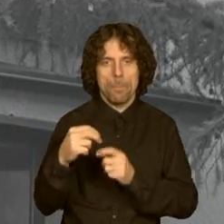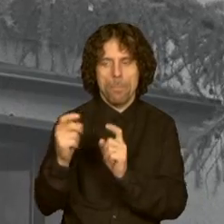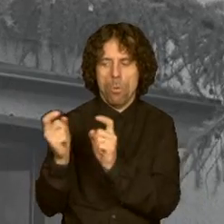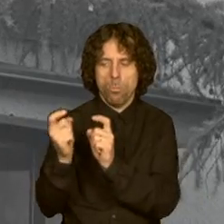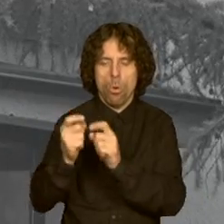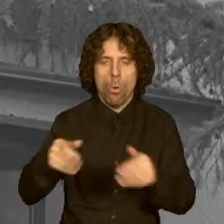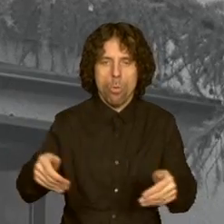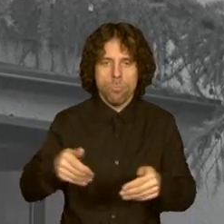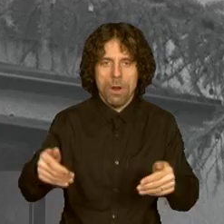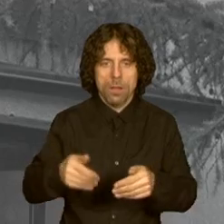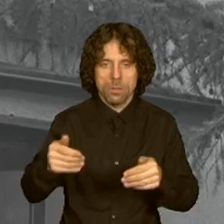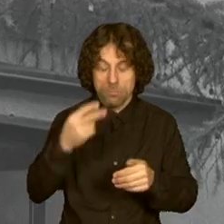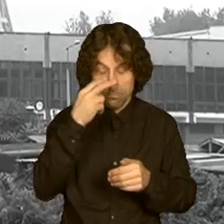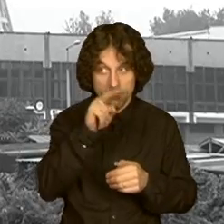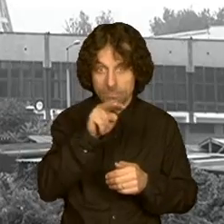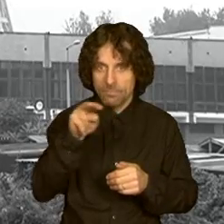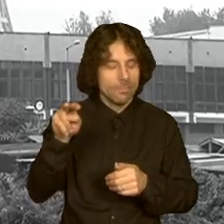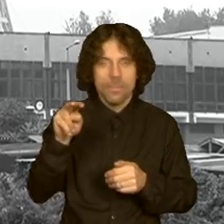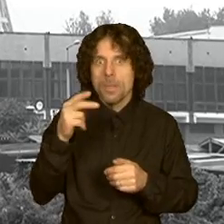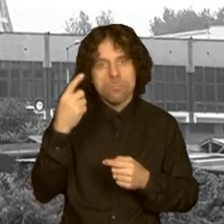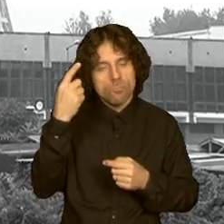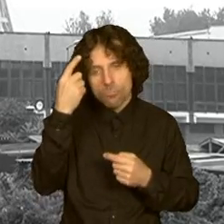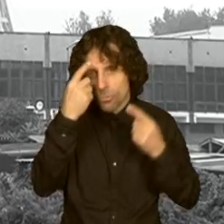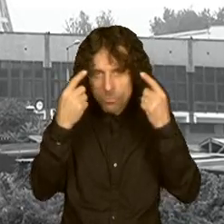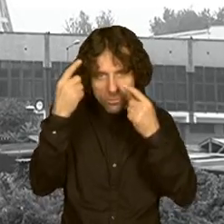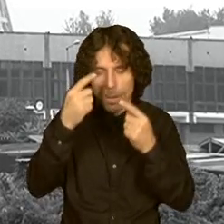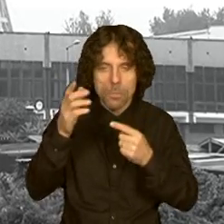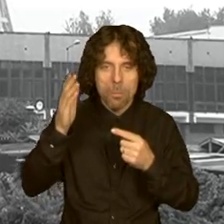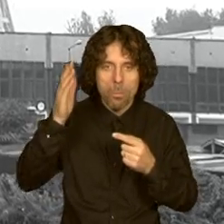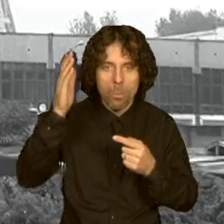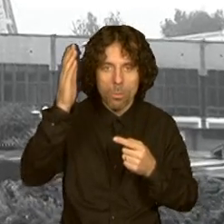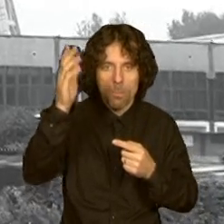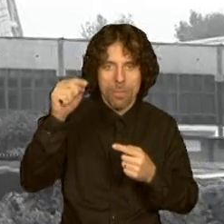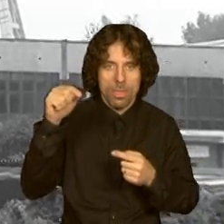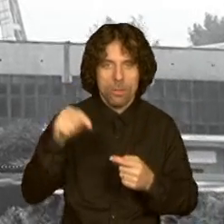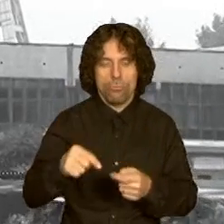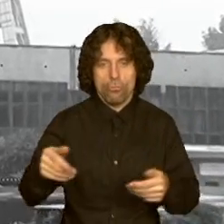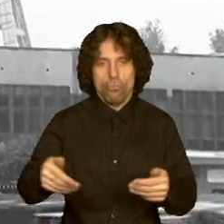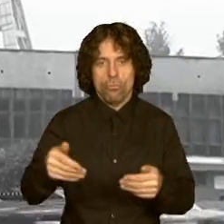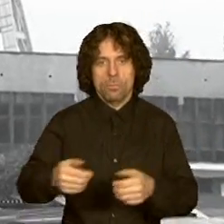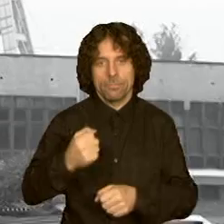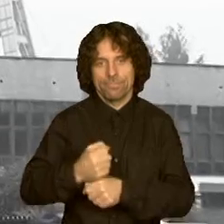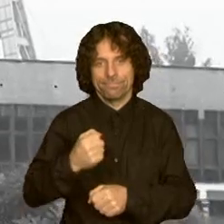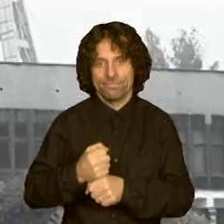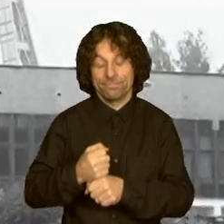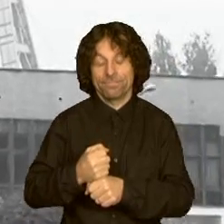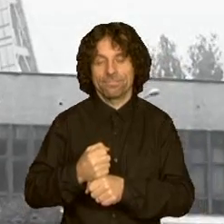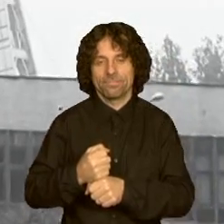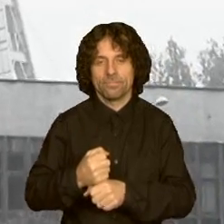Przechodziłem obok tej kopalni, patrząc na nią i nawet nie pomyślałem, że kiedyś będę jej dyrektorem.